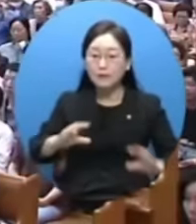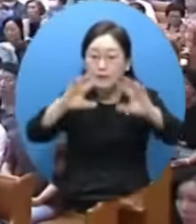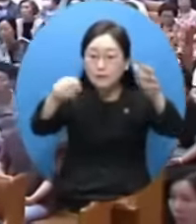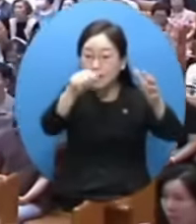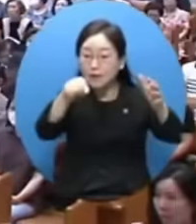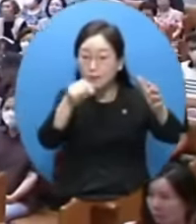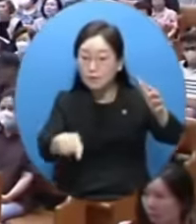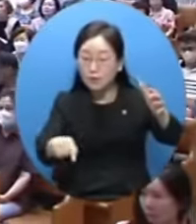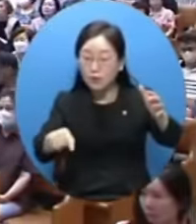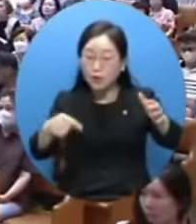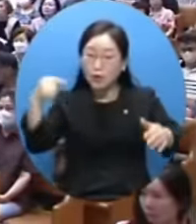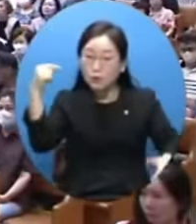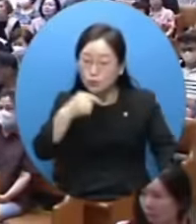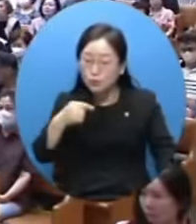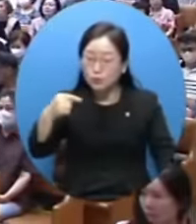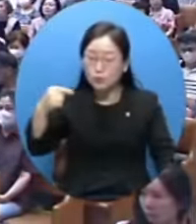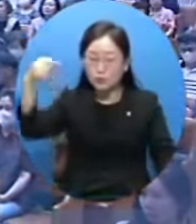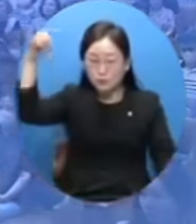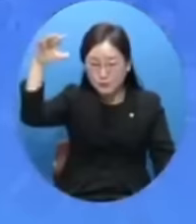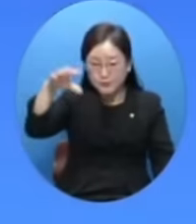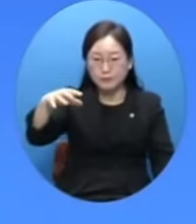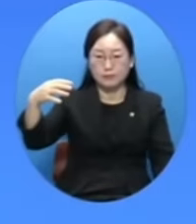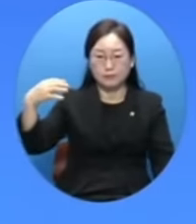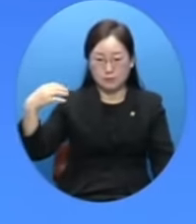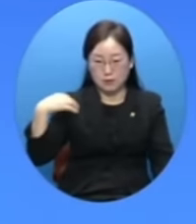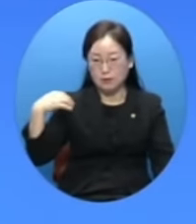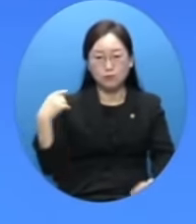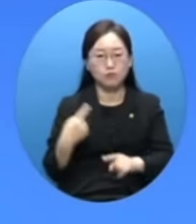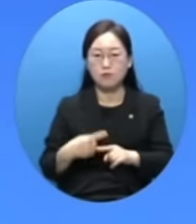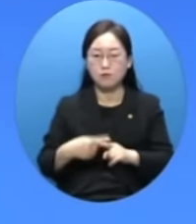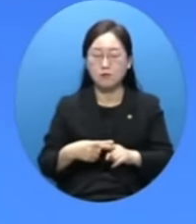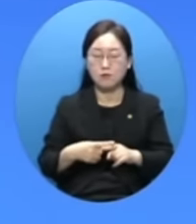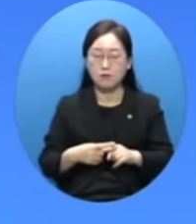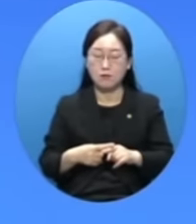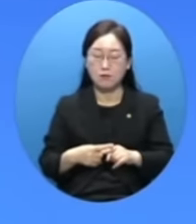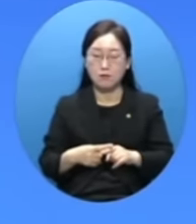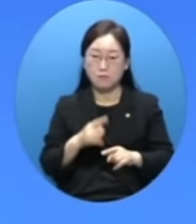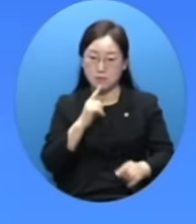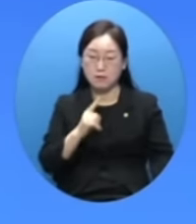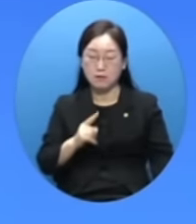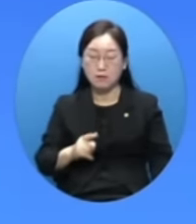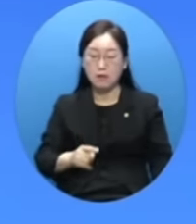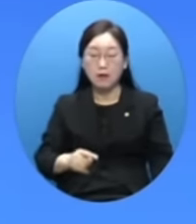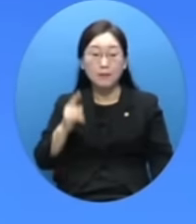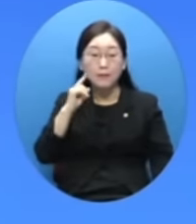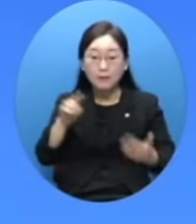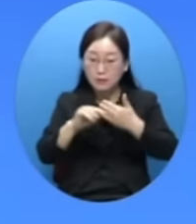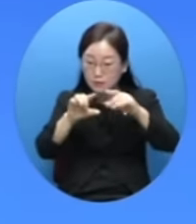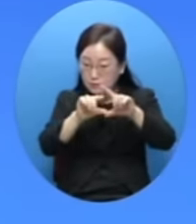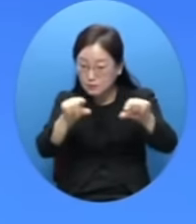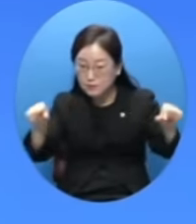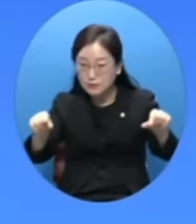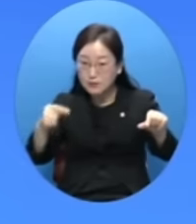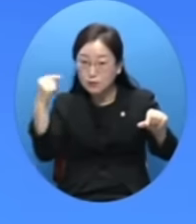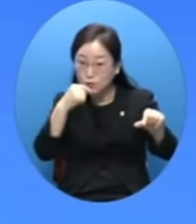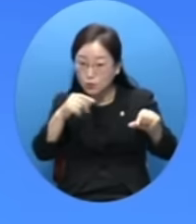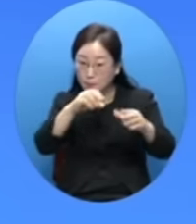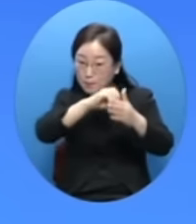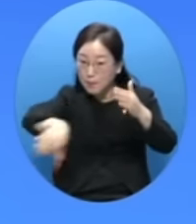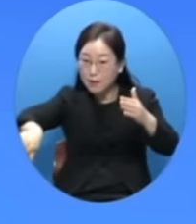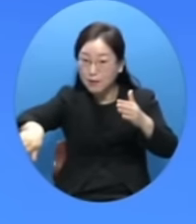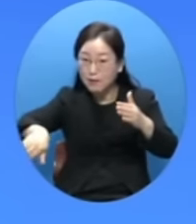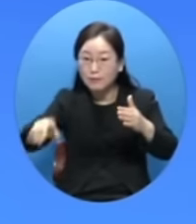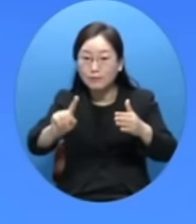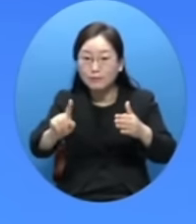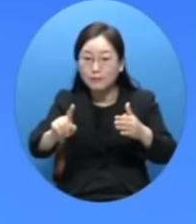소금과 빛이라고 말씀하셨습니다. 음식에 소금이 없다면 그